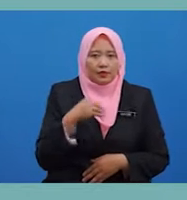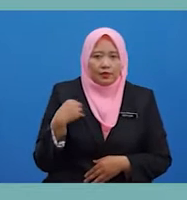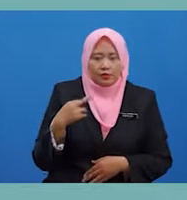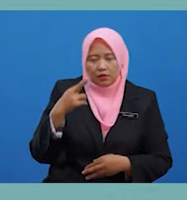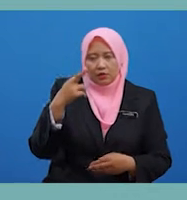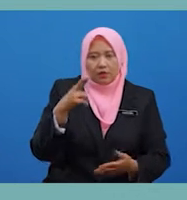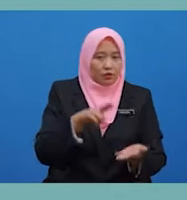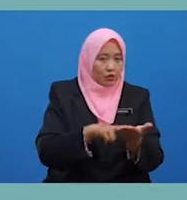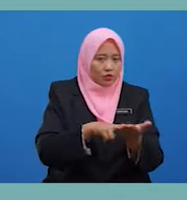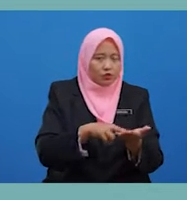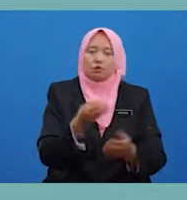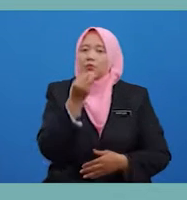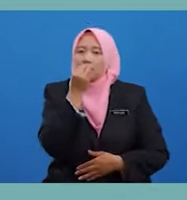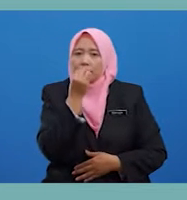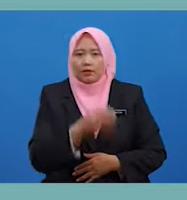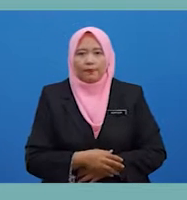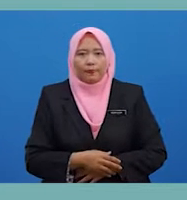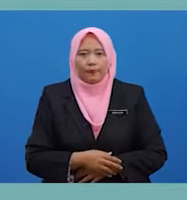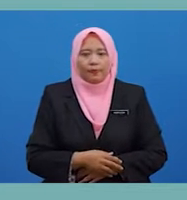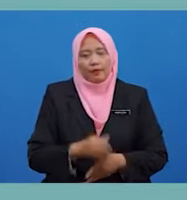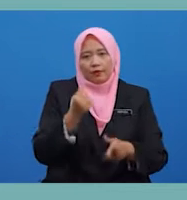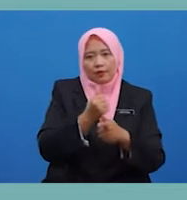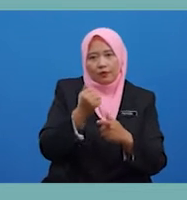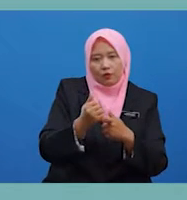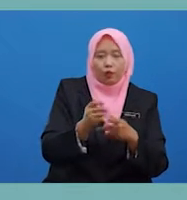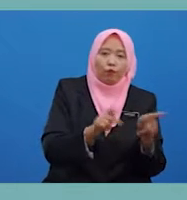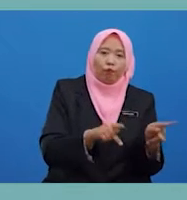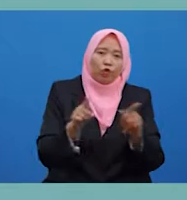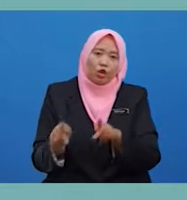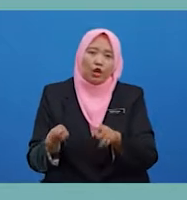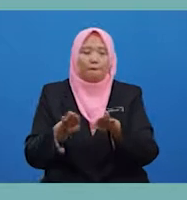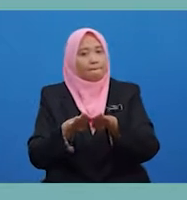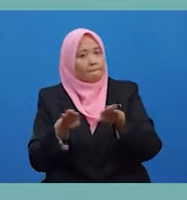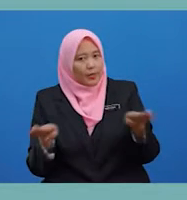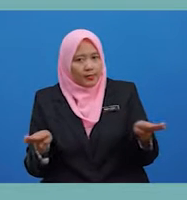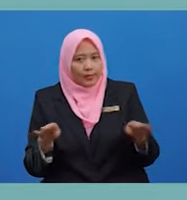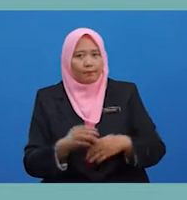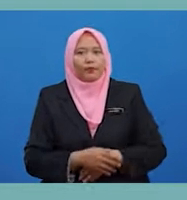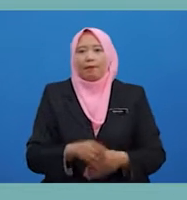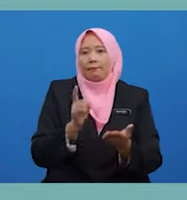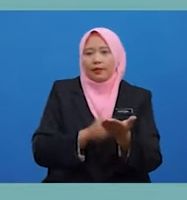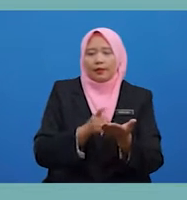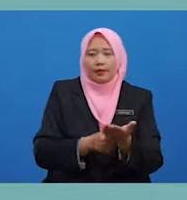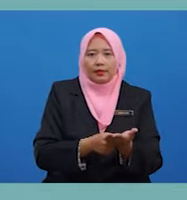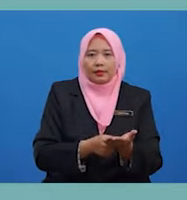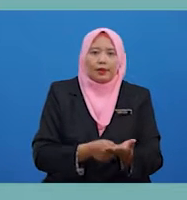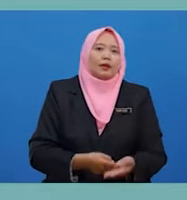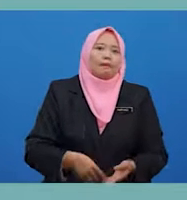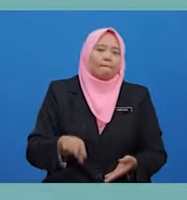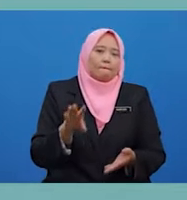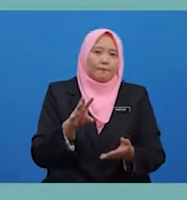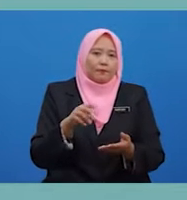Kemudian, kita boleh huraikan pola perbandingan pula. Bilangan penyakit berjangkit yang tertinggi